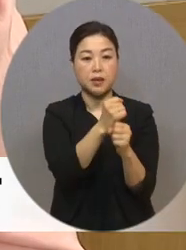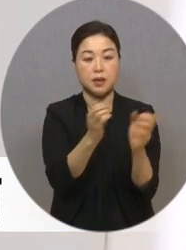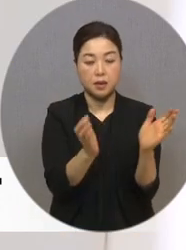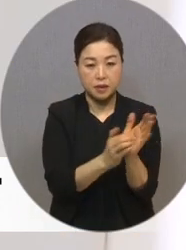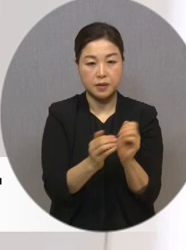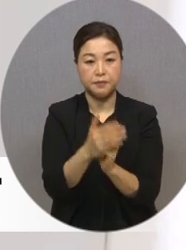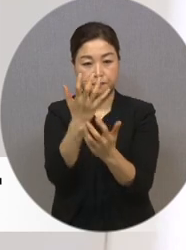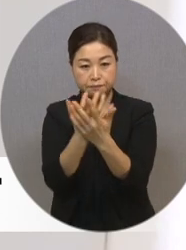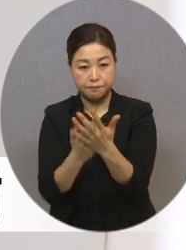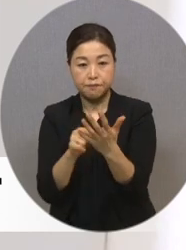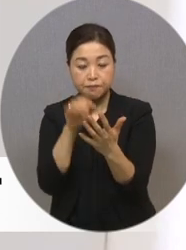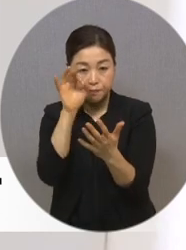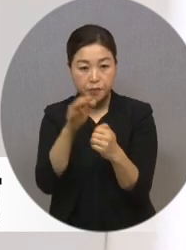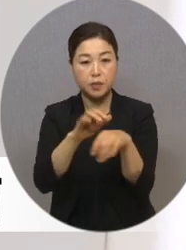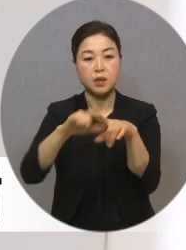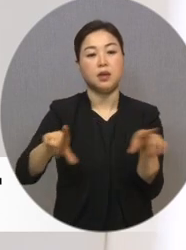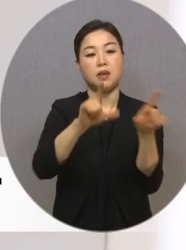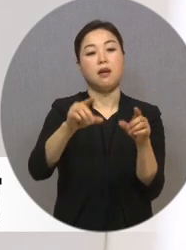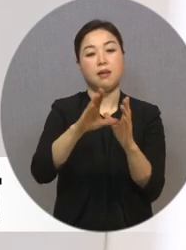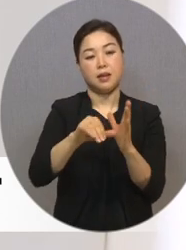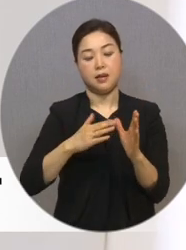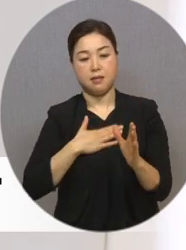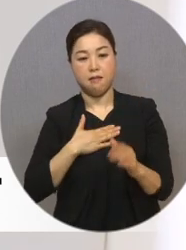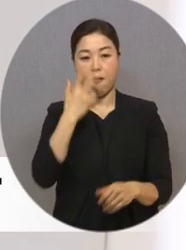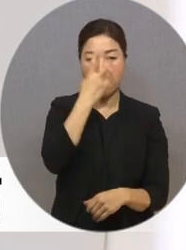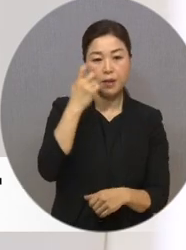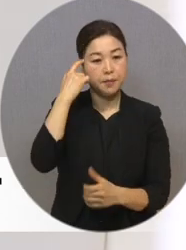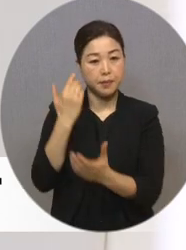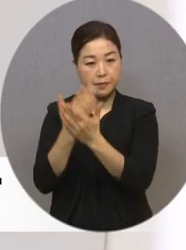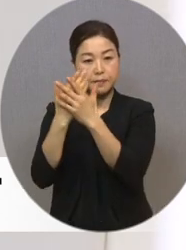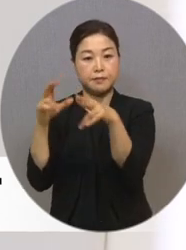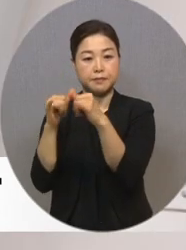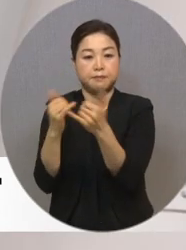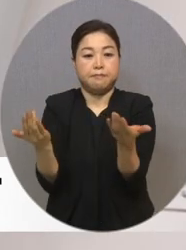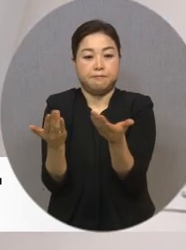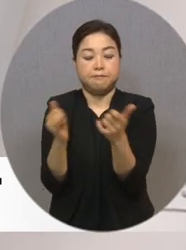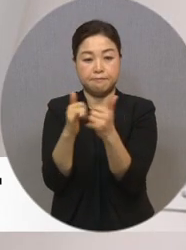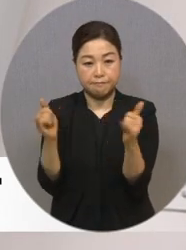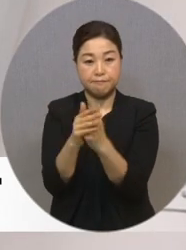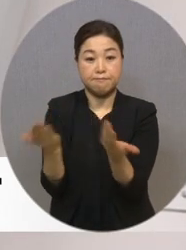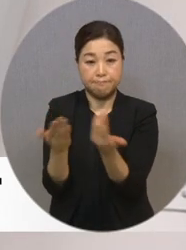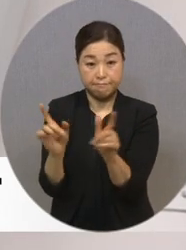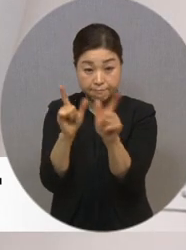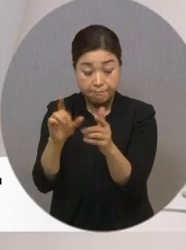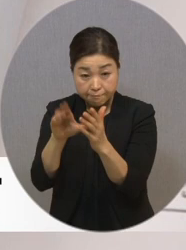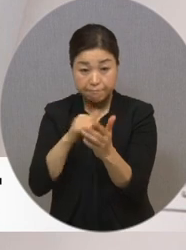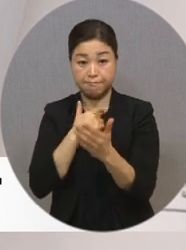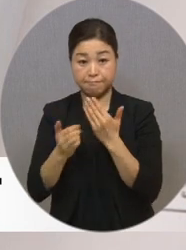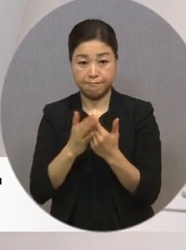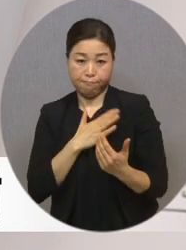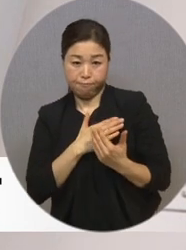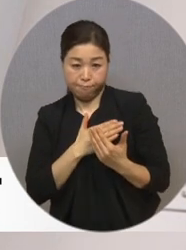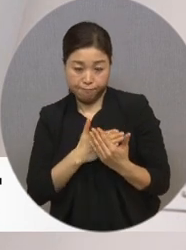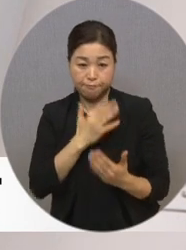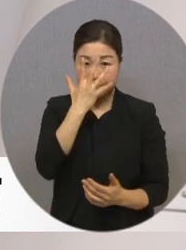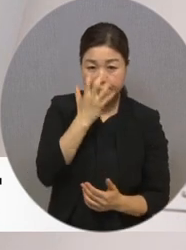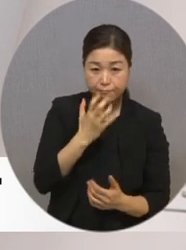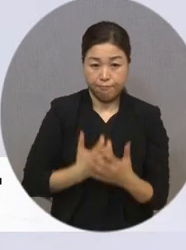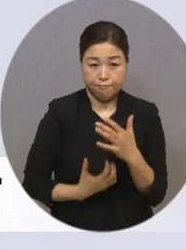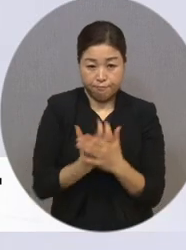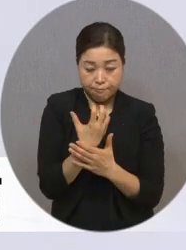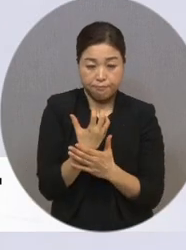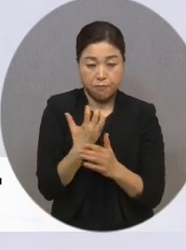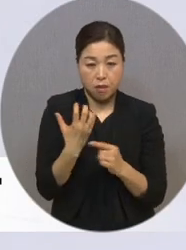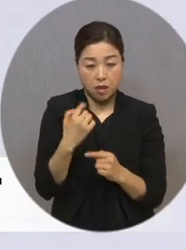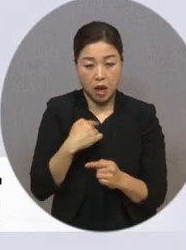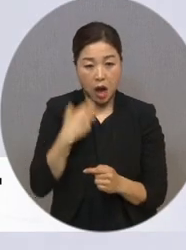일상생활에서의 자기 관리 방법과 발달 장애인 근로자가 직장 생활 중 겪을 수 있는 불안 우울 분노